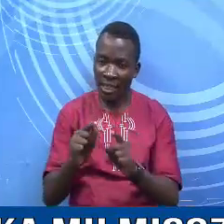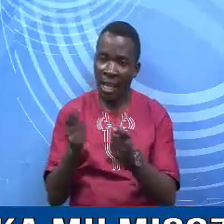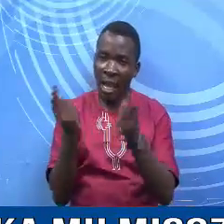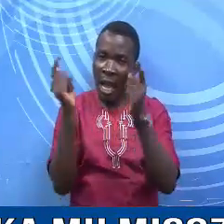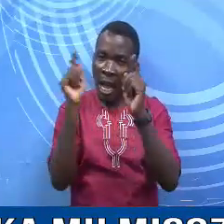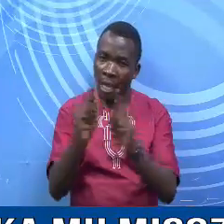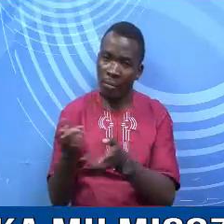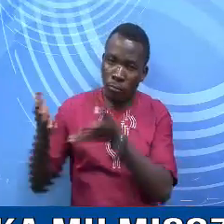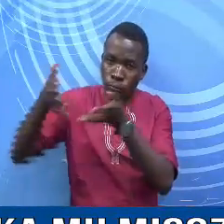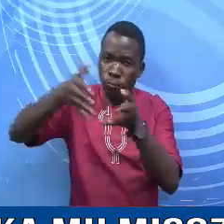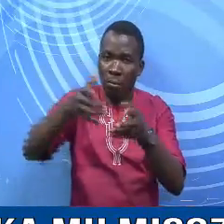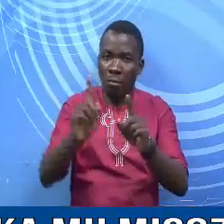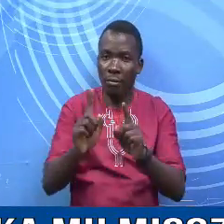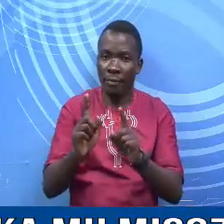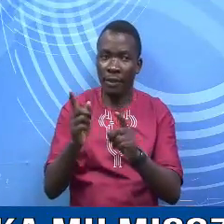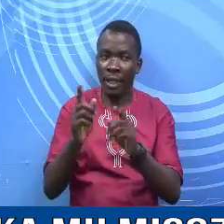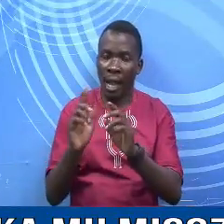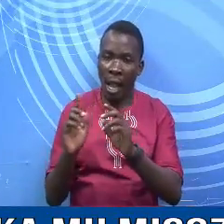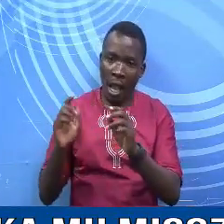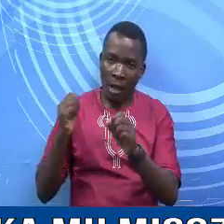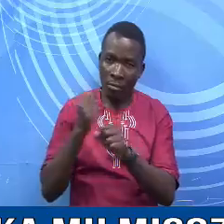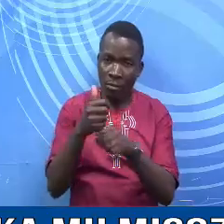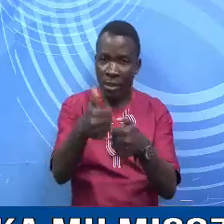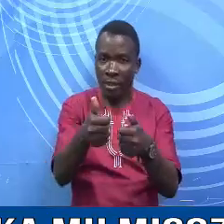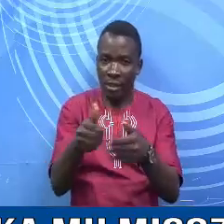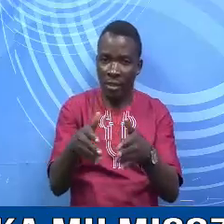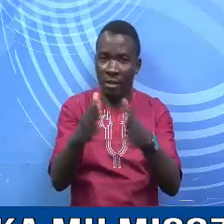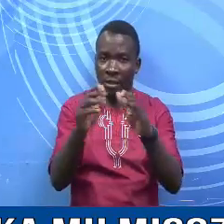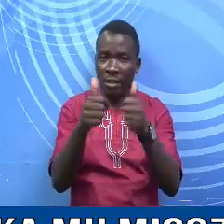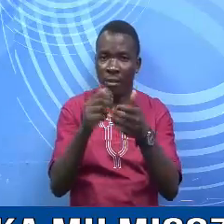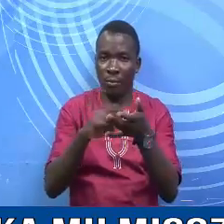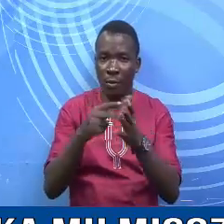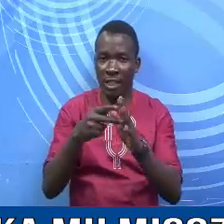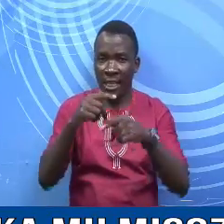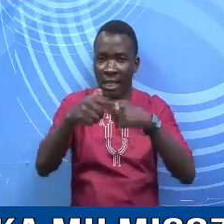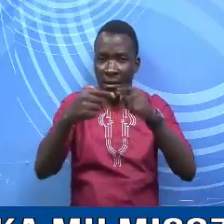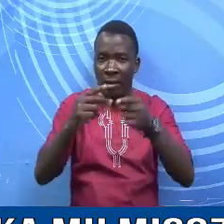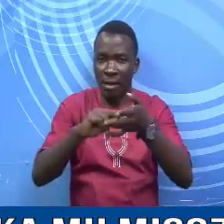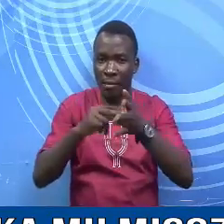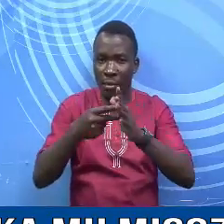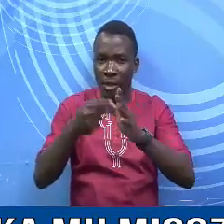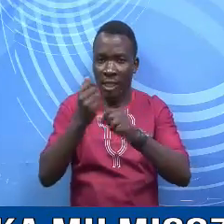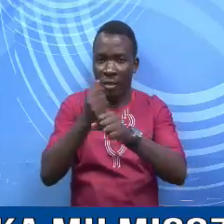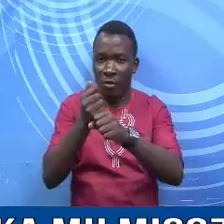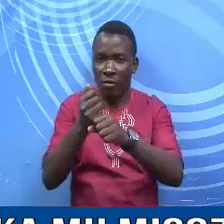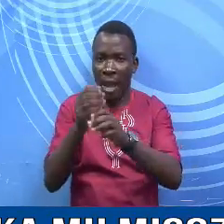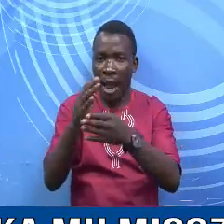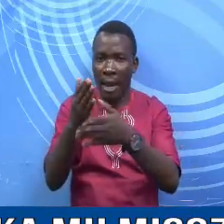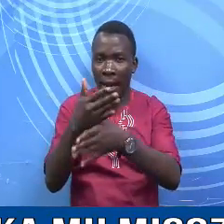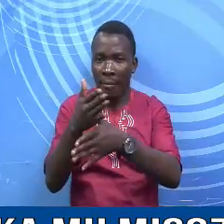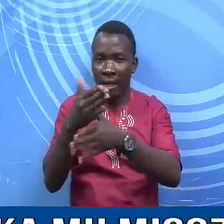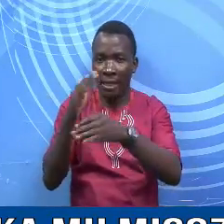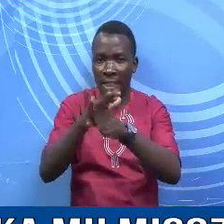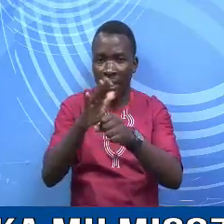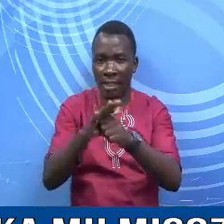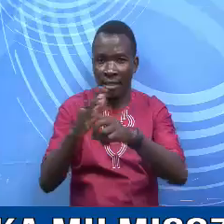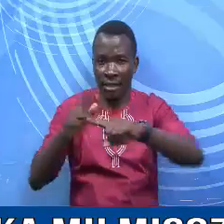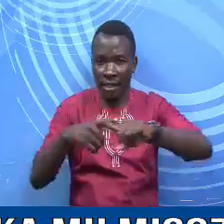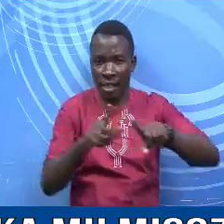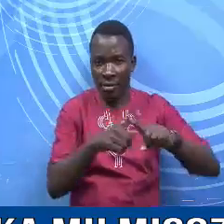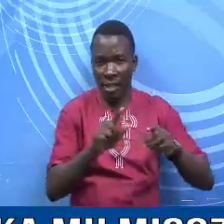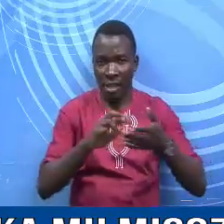ukuntu agenda neza. Uwo mushinga rero urakomeje nabwiye ko ari umushinga ukorwa na minisiteri nyinshi zitandukanye ariko umushinga wo uracyakomeje